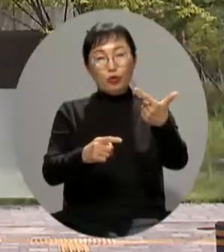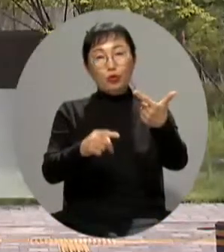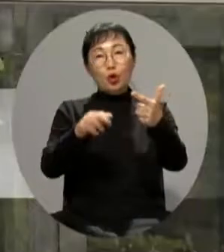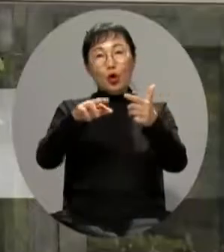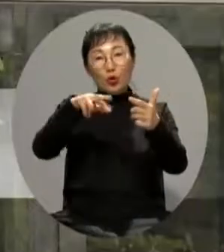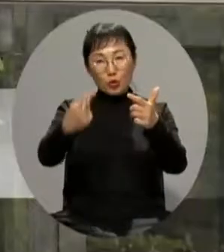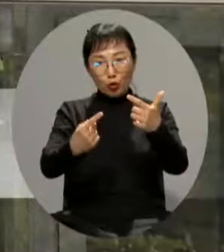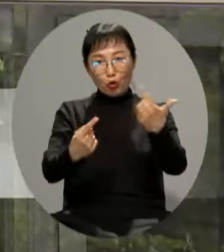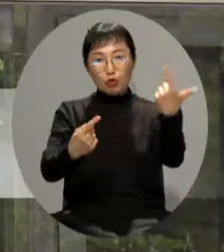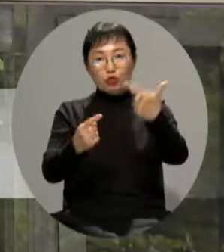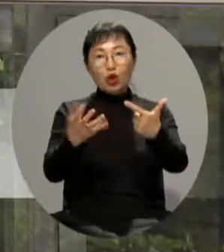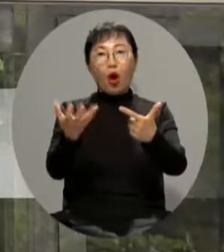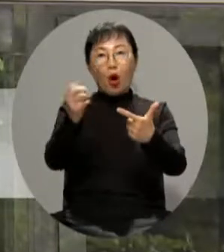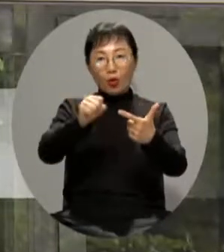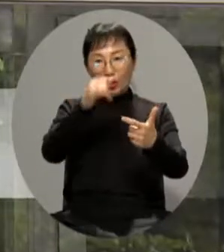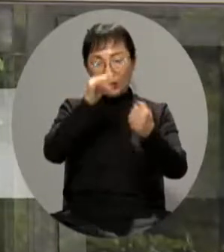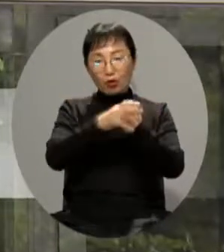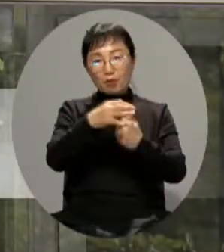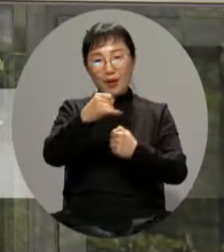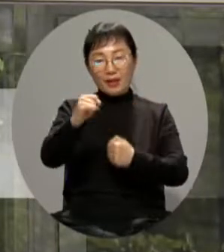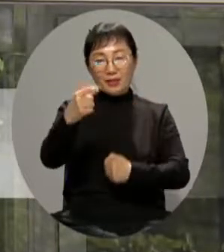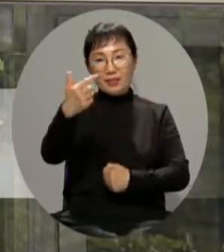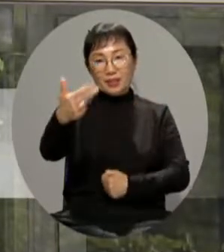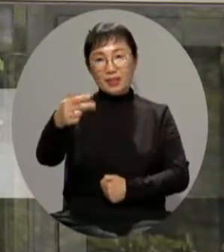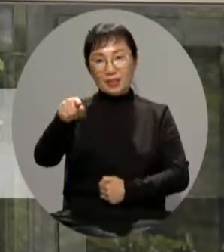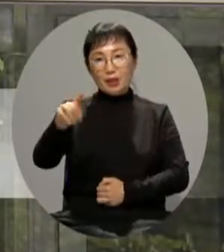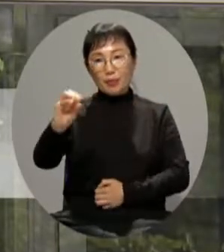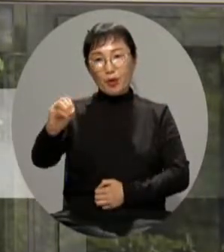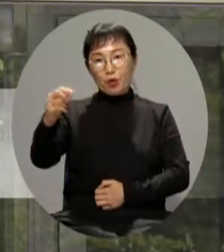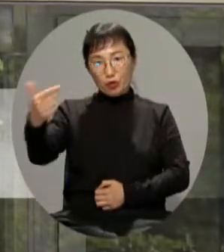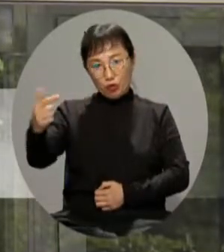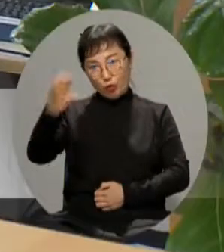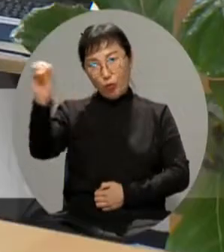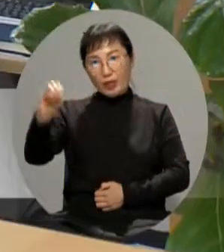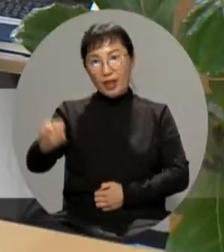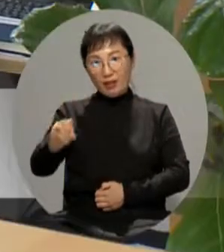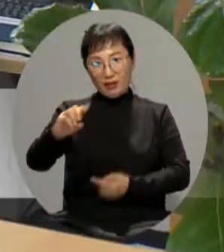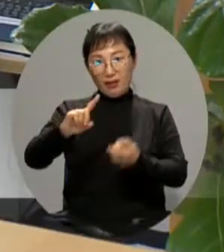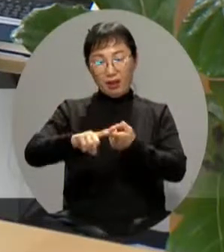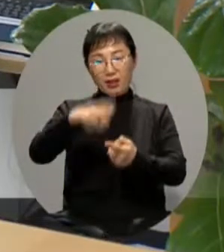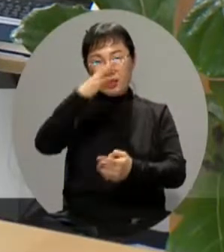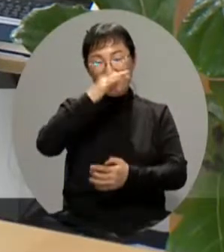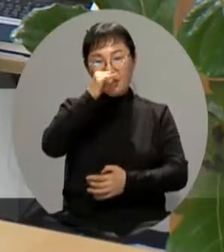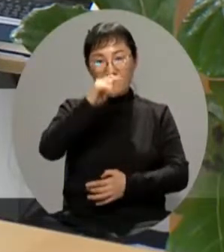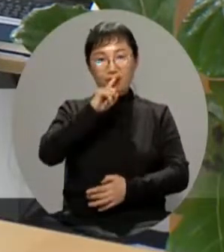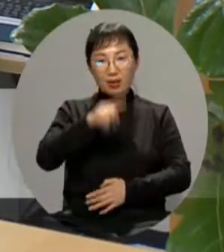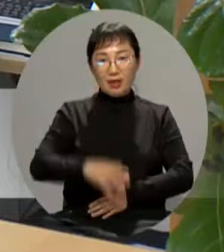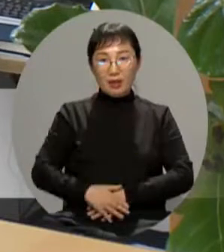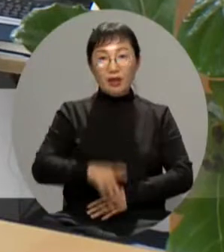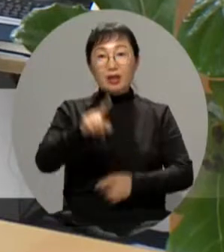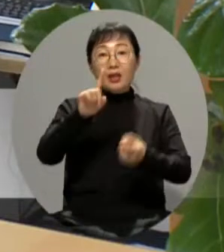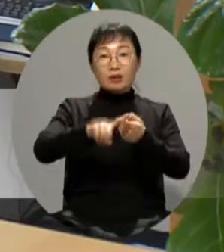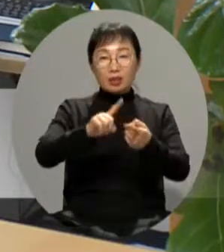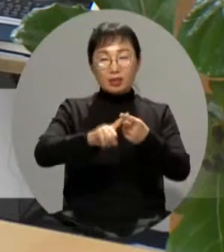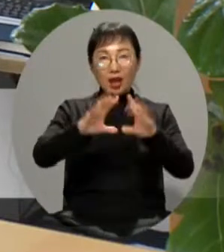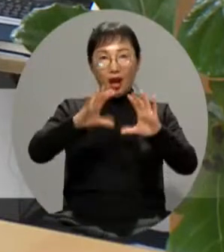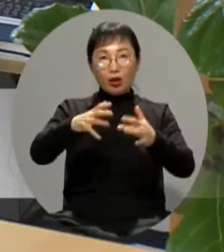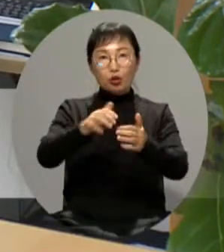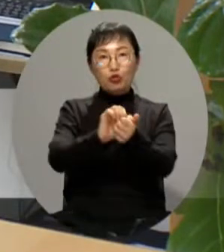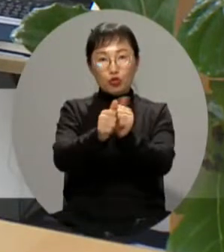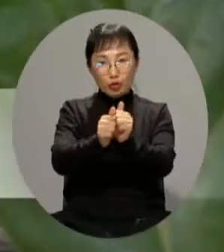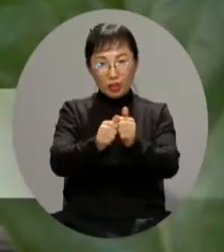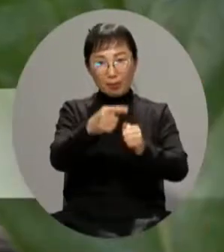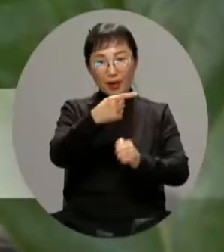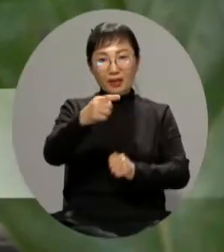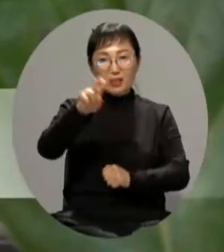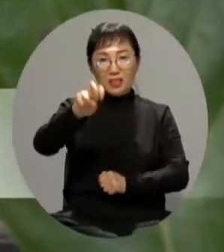집계됐으며이 기간 마이너스 7.06%의 수익률을 보였다고 밝혔습니다 자산별 수익률은 국내 주식 마이너스